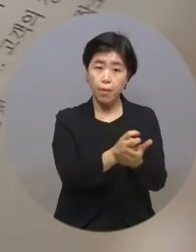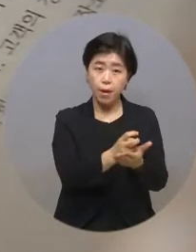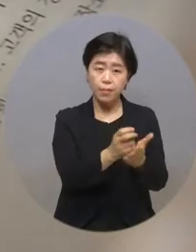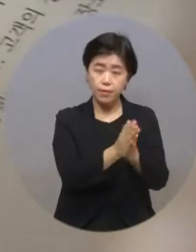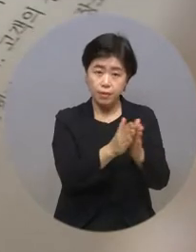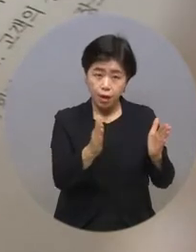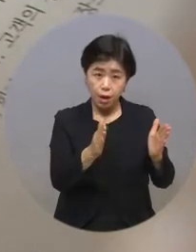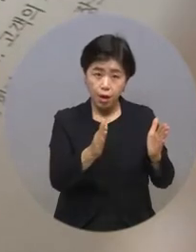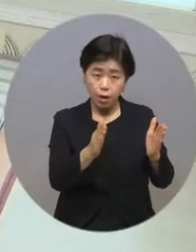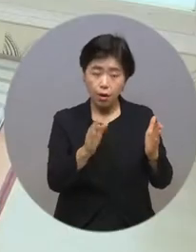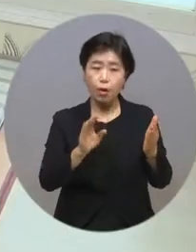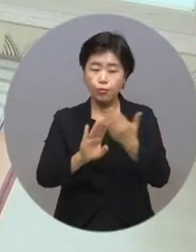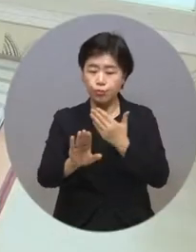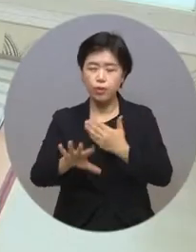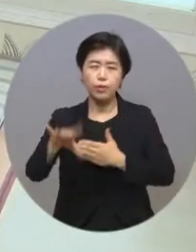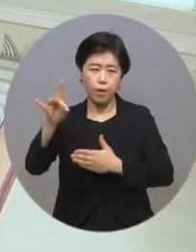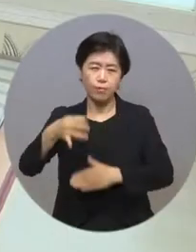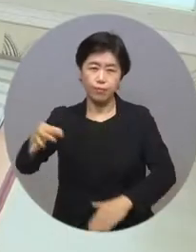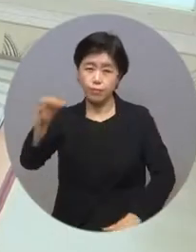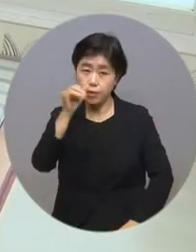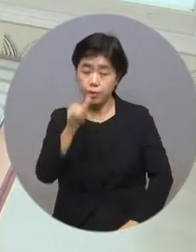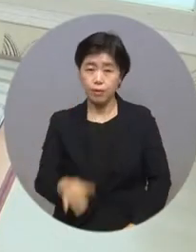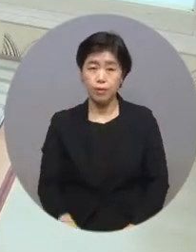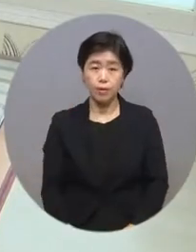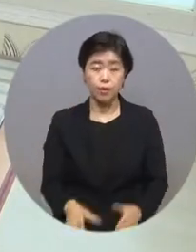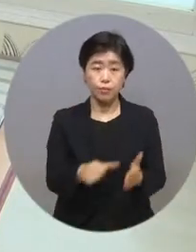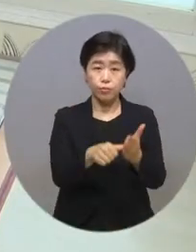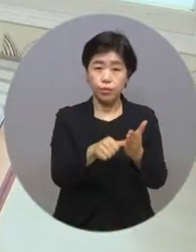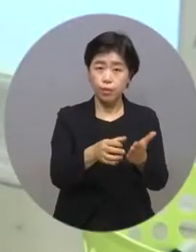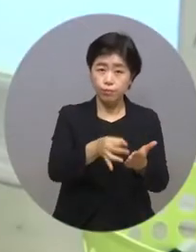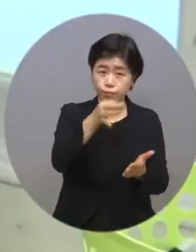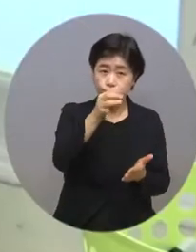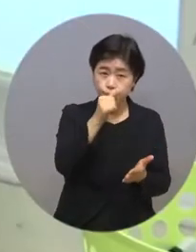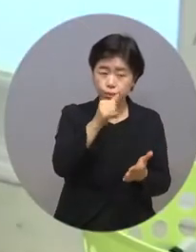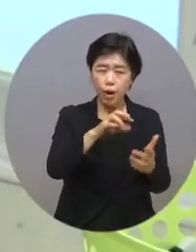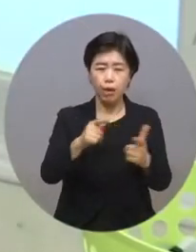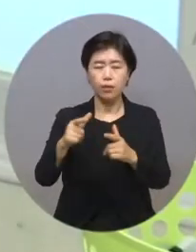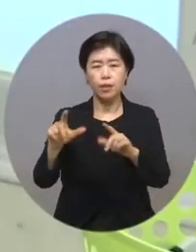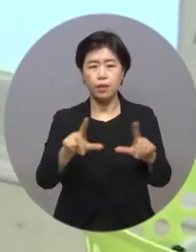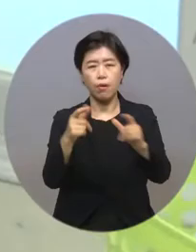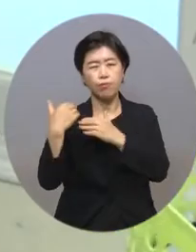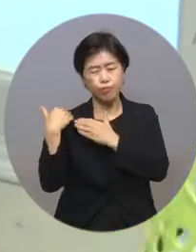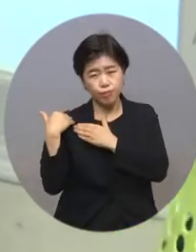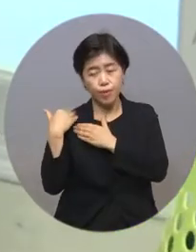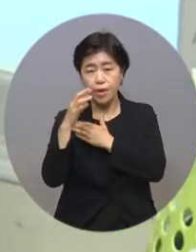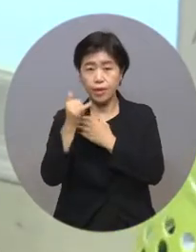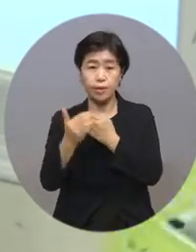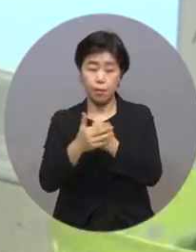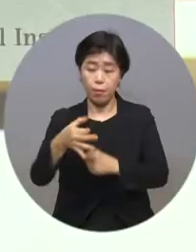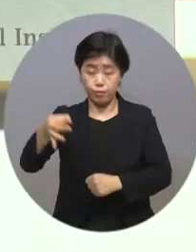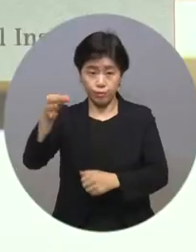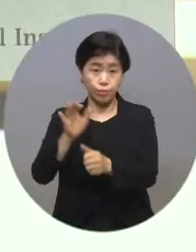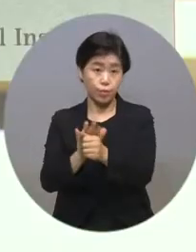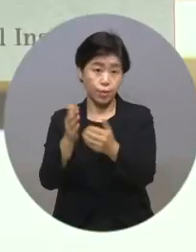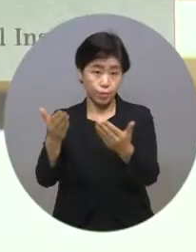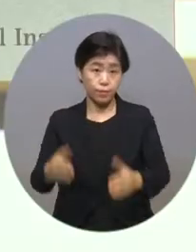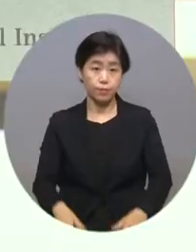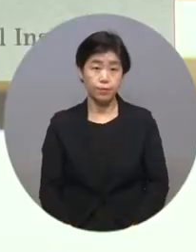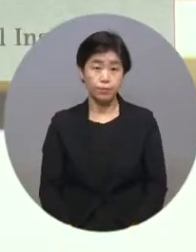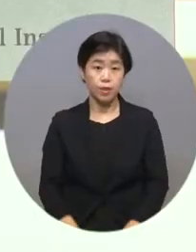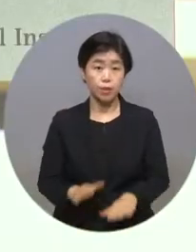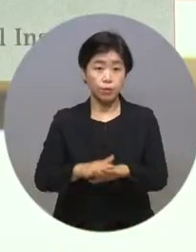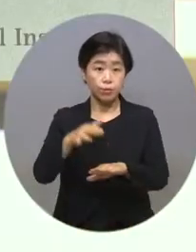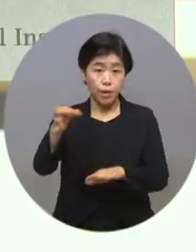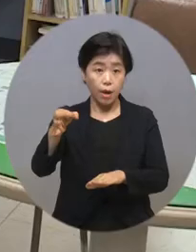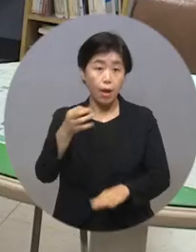처음입니다. 이번에는 고물가 부담 경감 생활 안정 지원 방안에 따라 지원 금액이 올랐습니다. 자립수당은